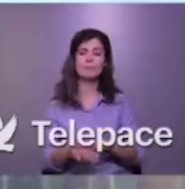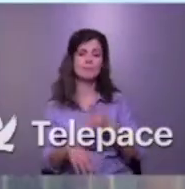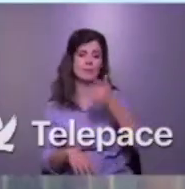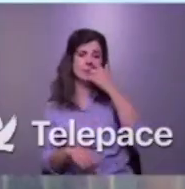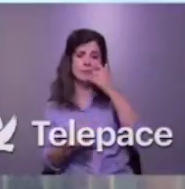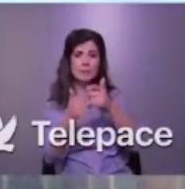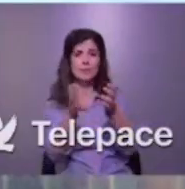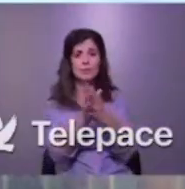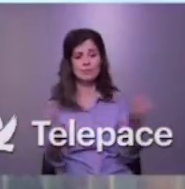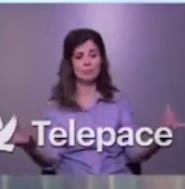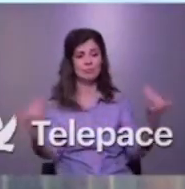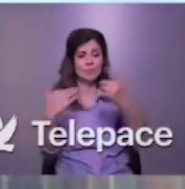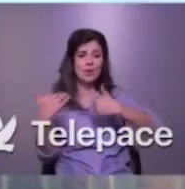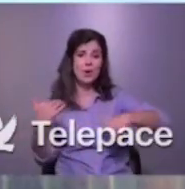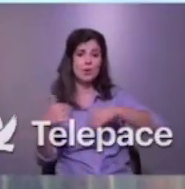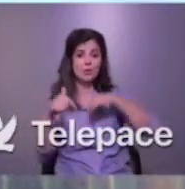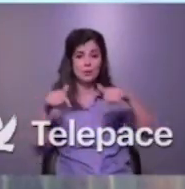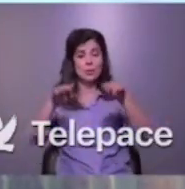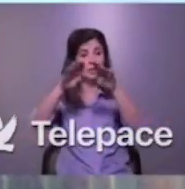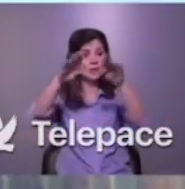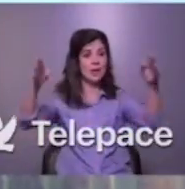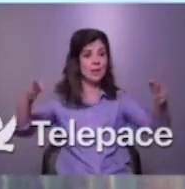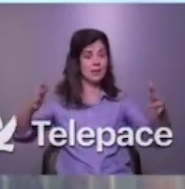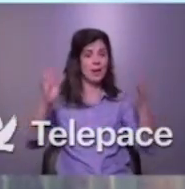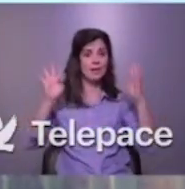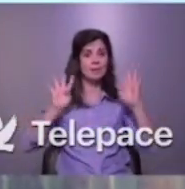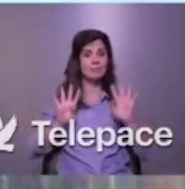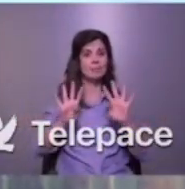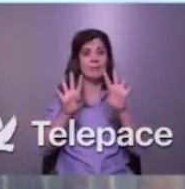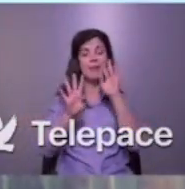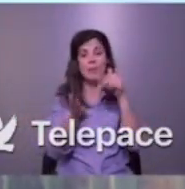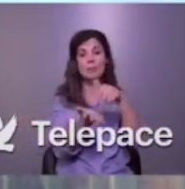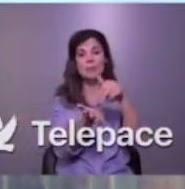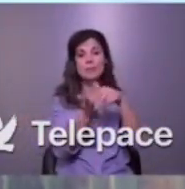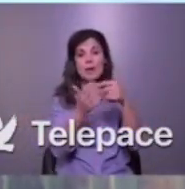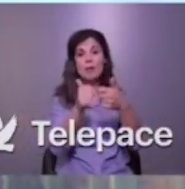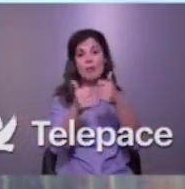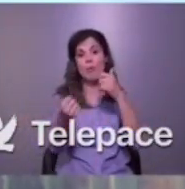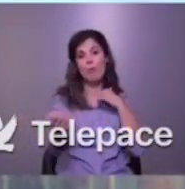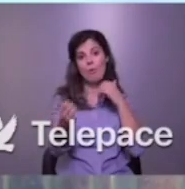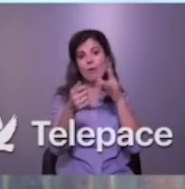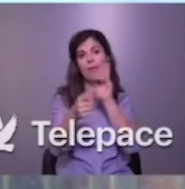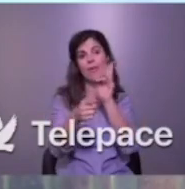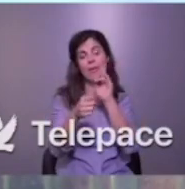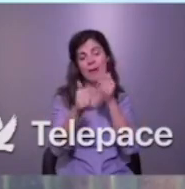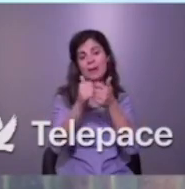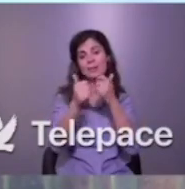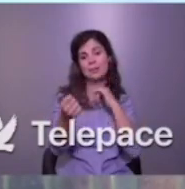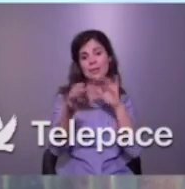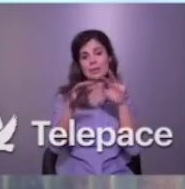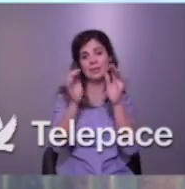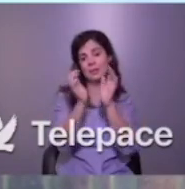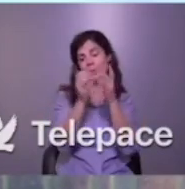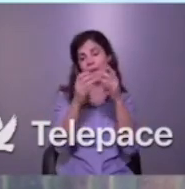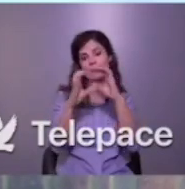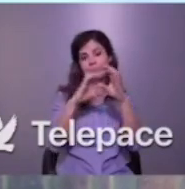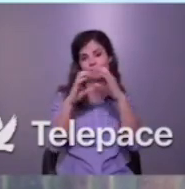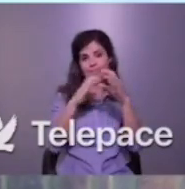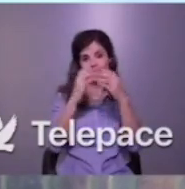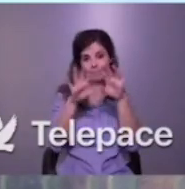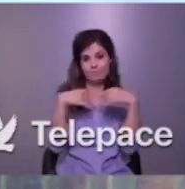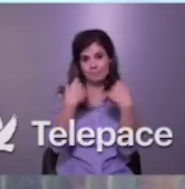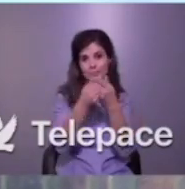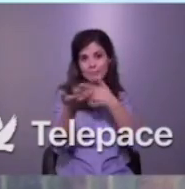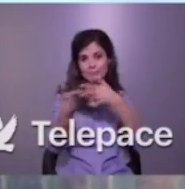E per tutti noi che ci riuniamo attorno a questo altare, perché